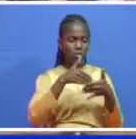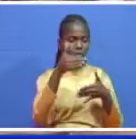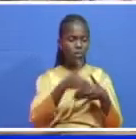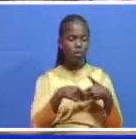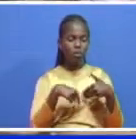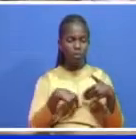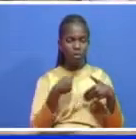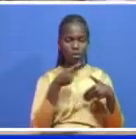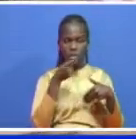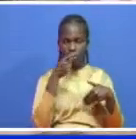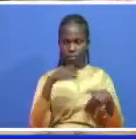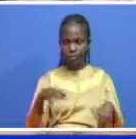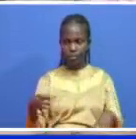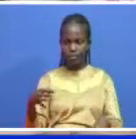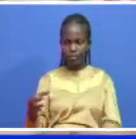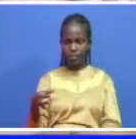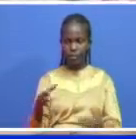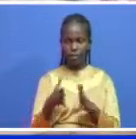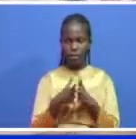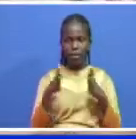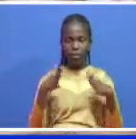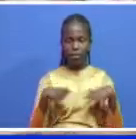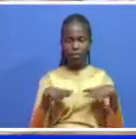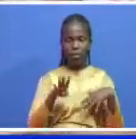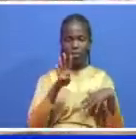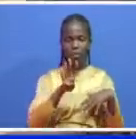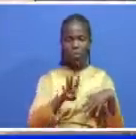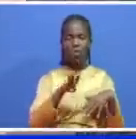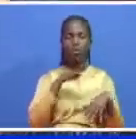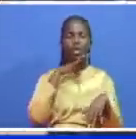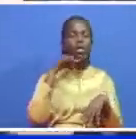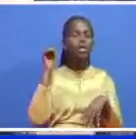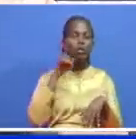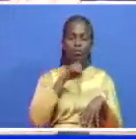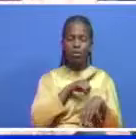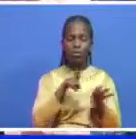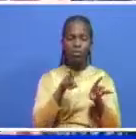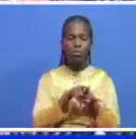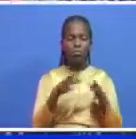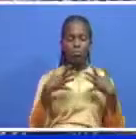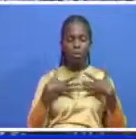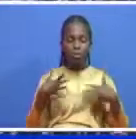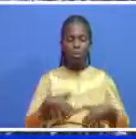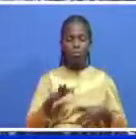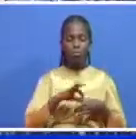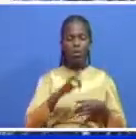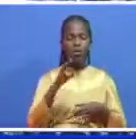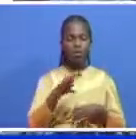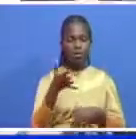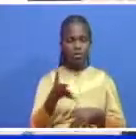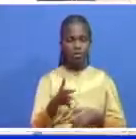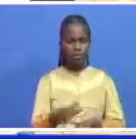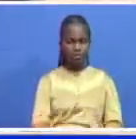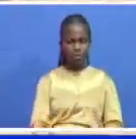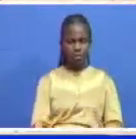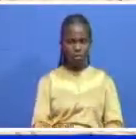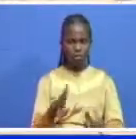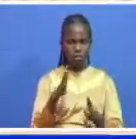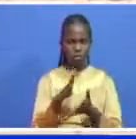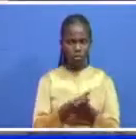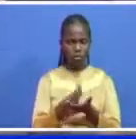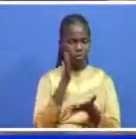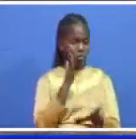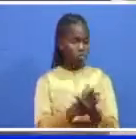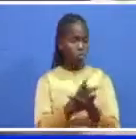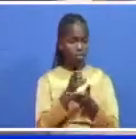va kaunti ya Kitui na ene mdembe wa anani mwawai tuna miyo kukwatika na ithekani ivalukite wangu senisio hii